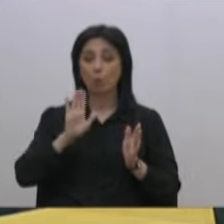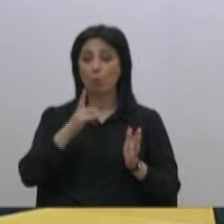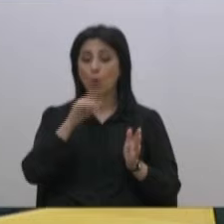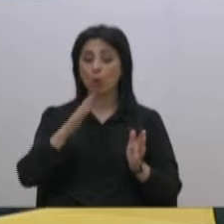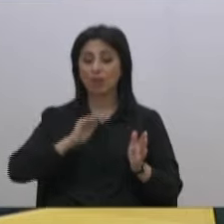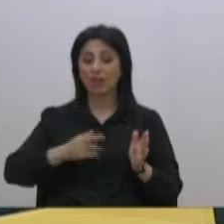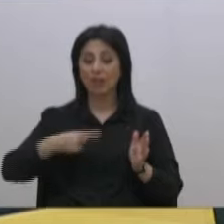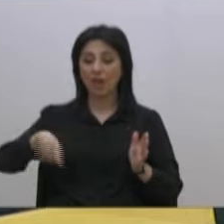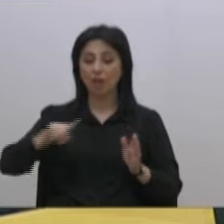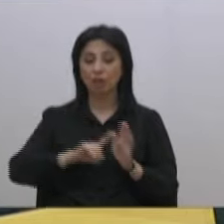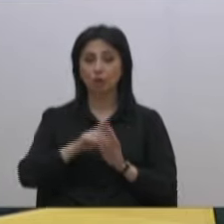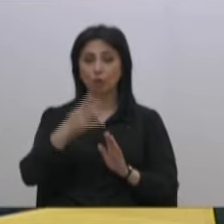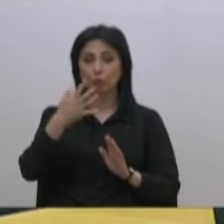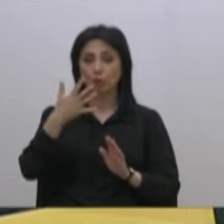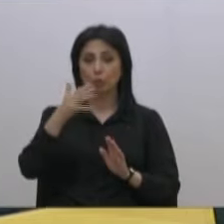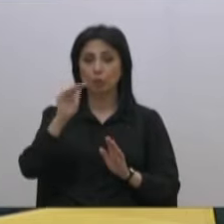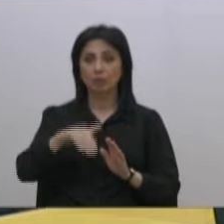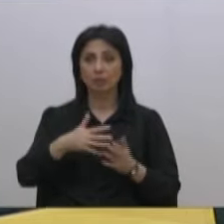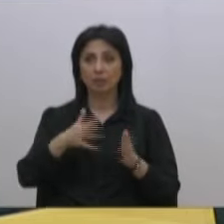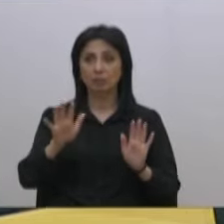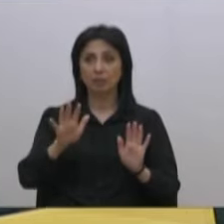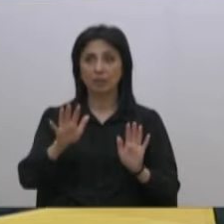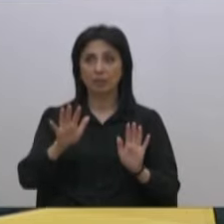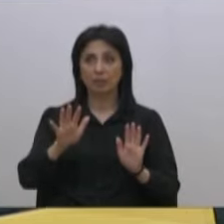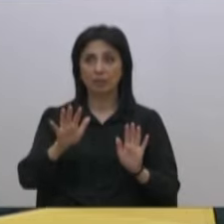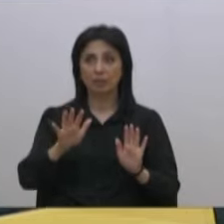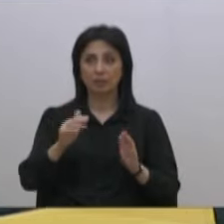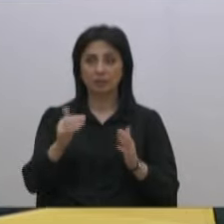სექტორში შექმნა 45000-ზე მეტი